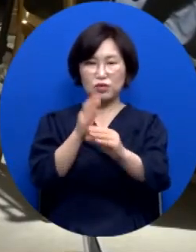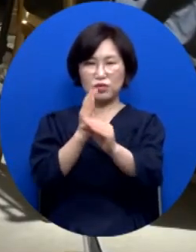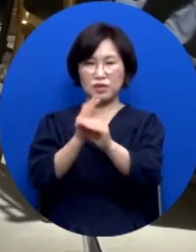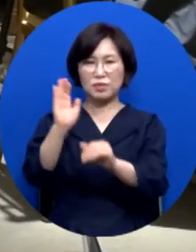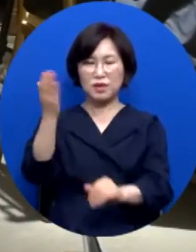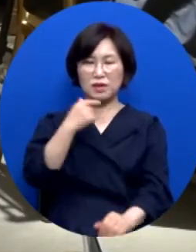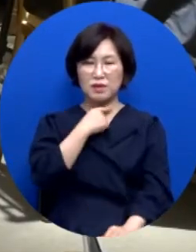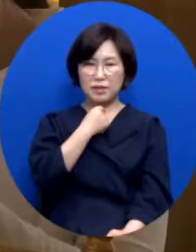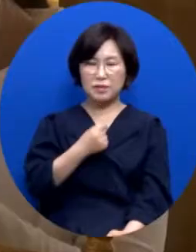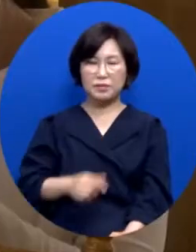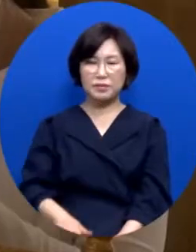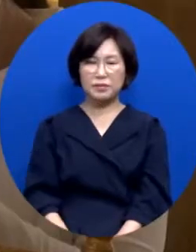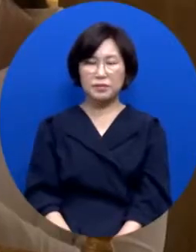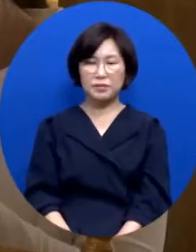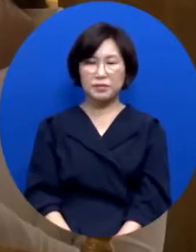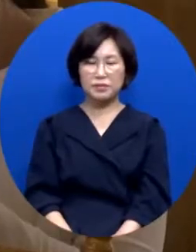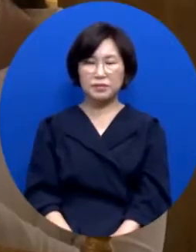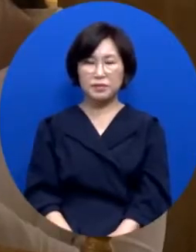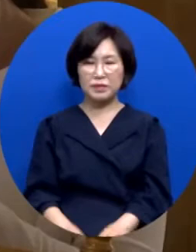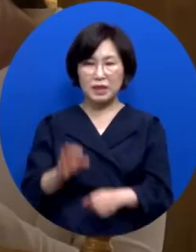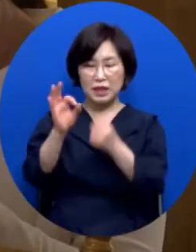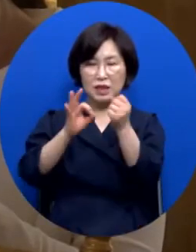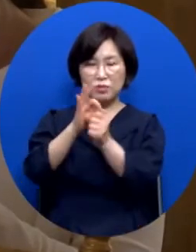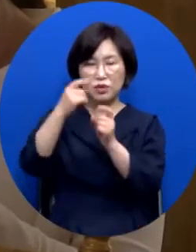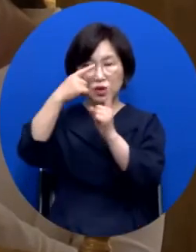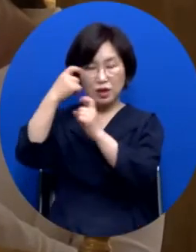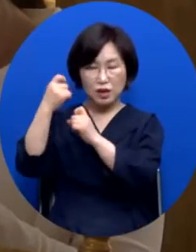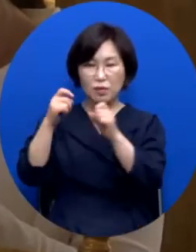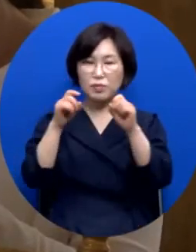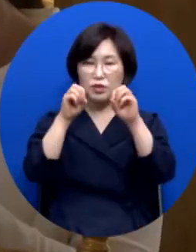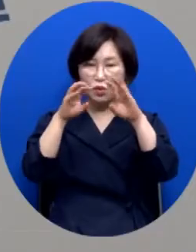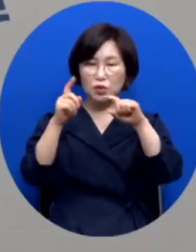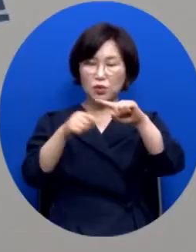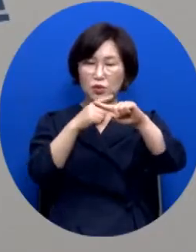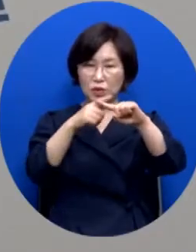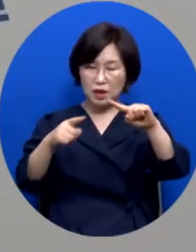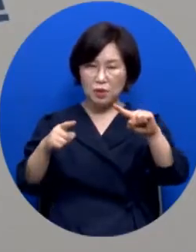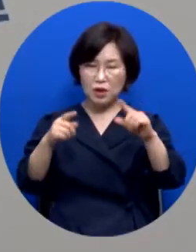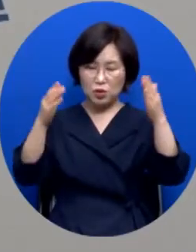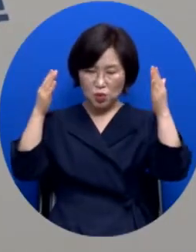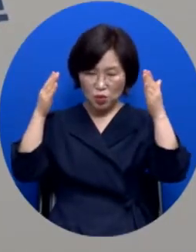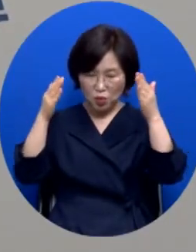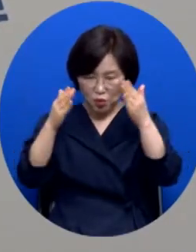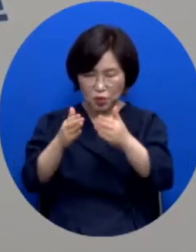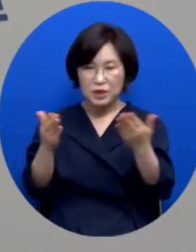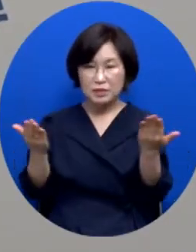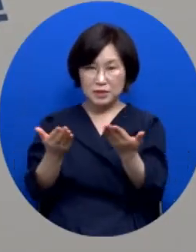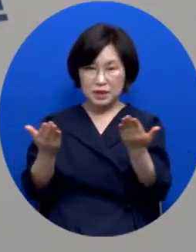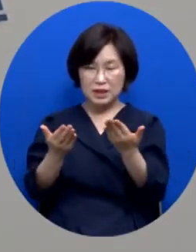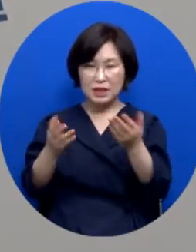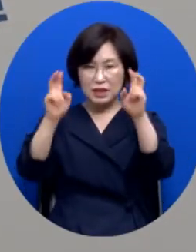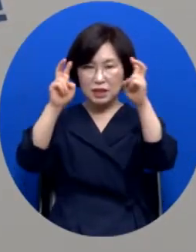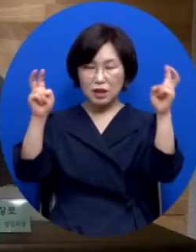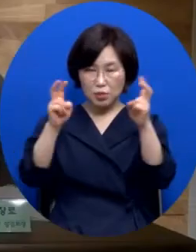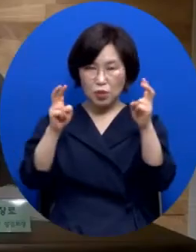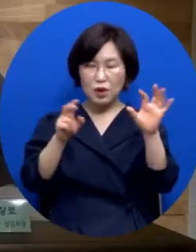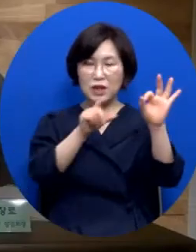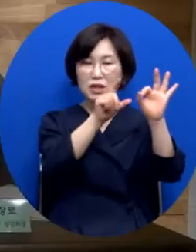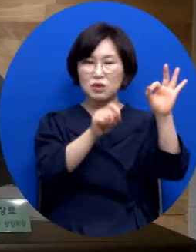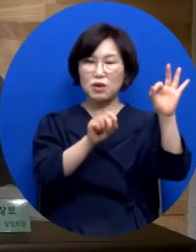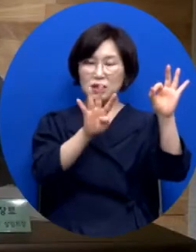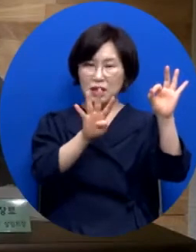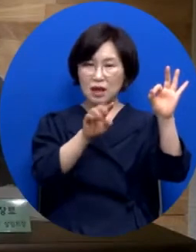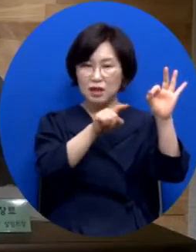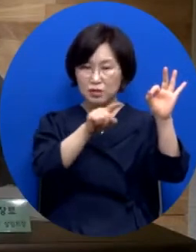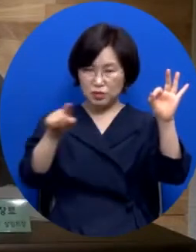말했습니다. 세기총 창립 10주년 기념 선교대회는 오로지 힘쓸 일이란 주제로 오는 10월 4일부터